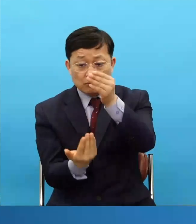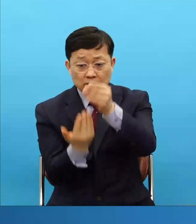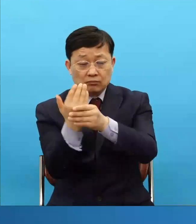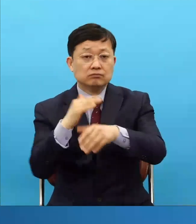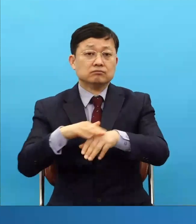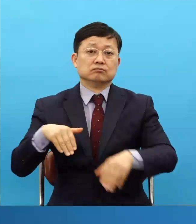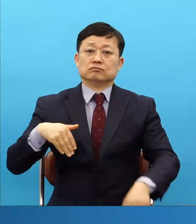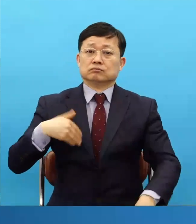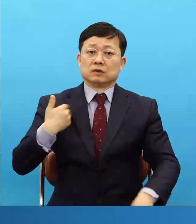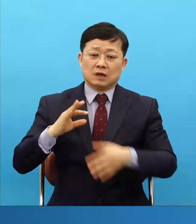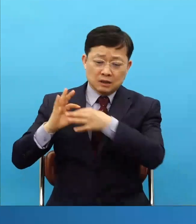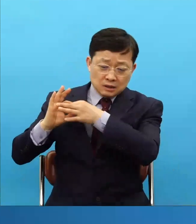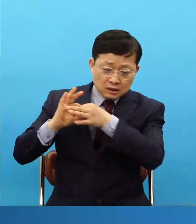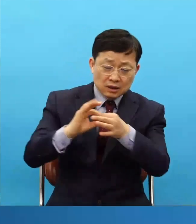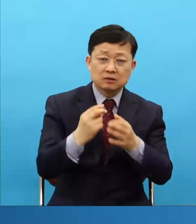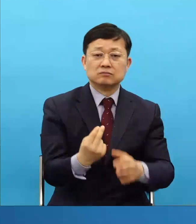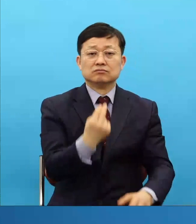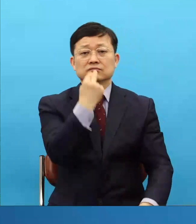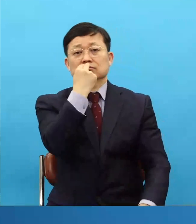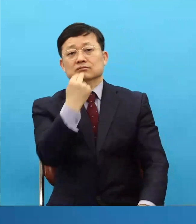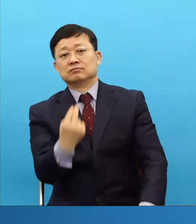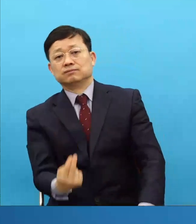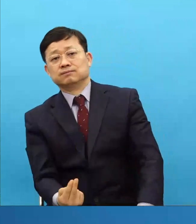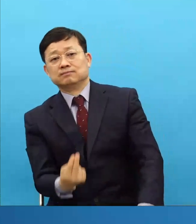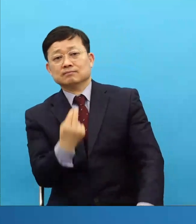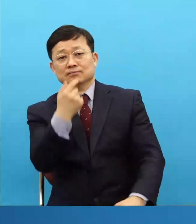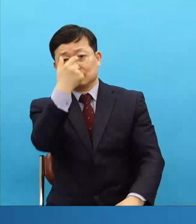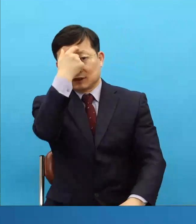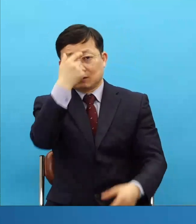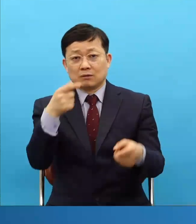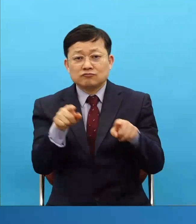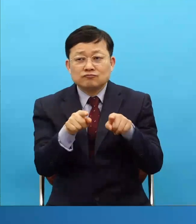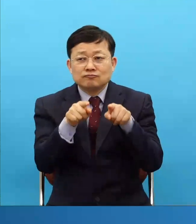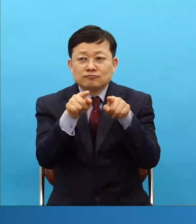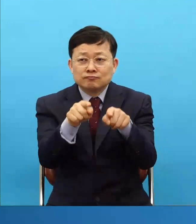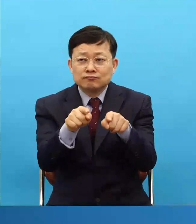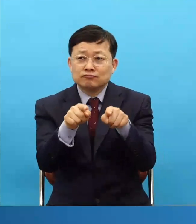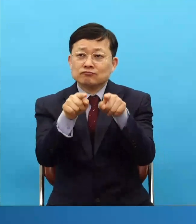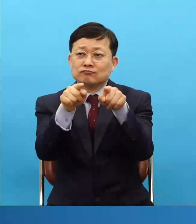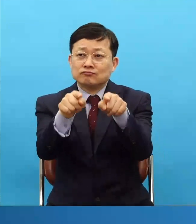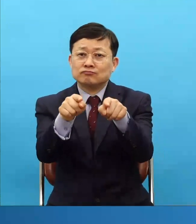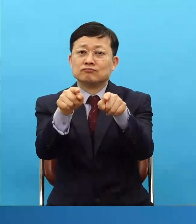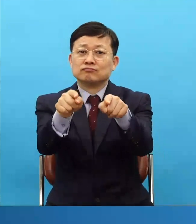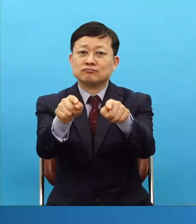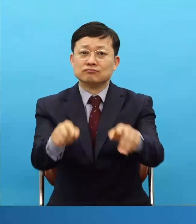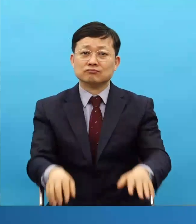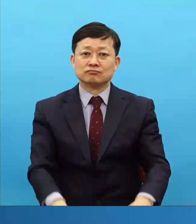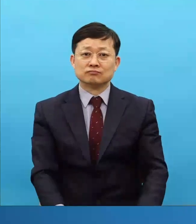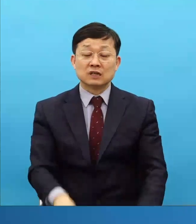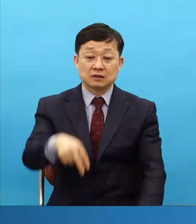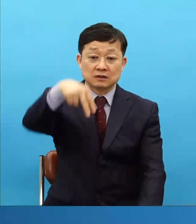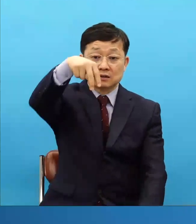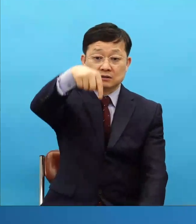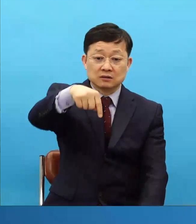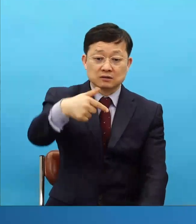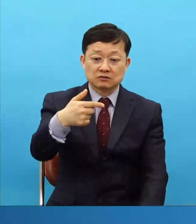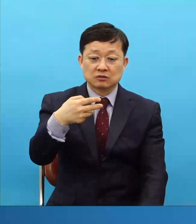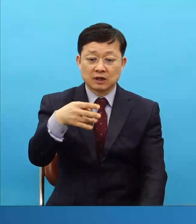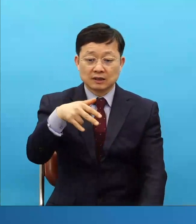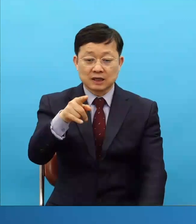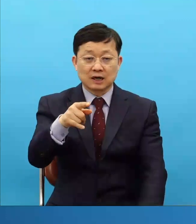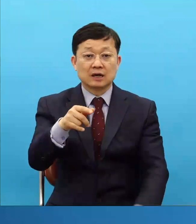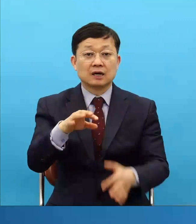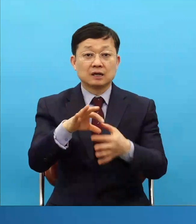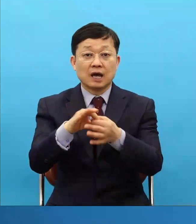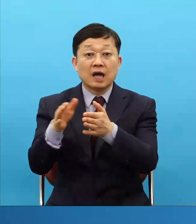ill. 계속 하세요. So continue to do this. 그래서 그 순례자의 길이라는 책을 딱 본 거. And then 그게 I saw 나와 있는 a 거예요. book called The Way of the Pilgrim, and it